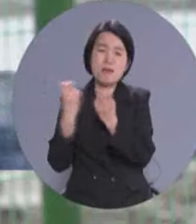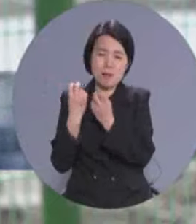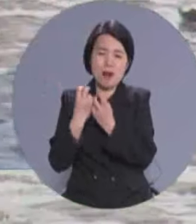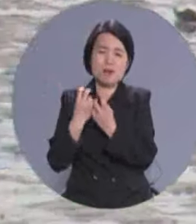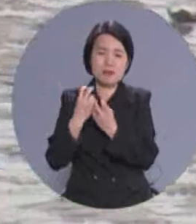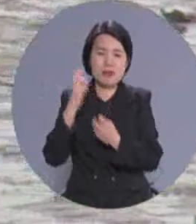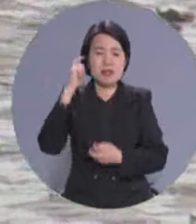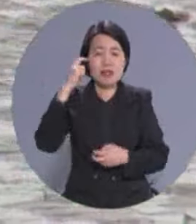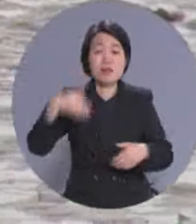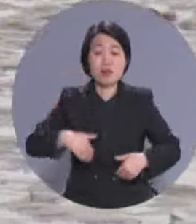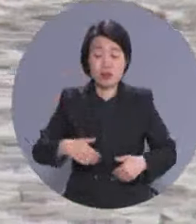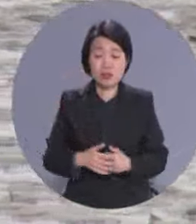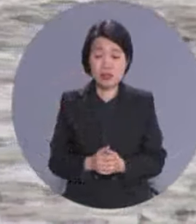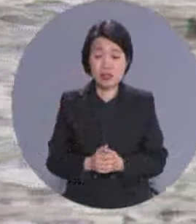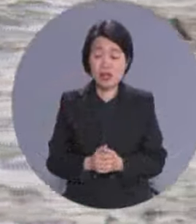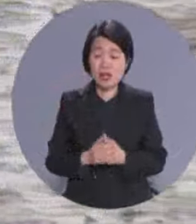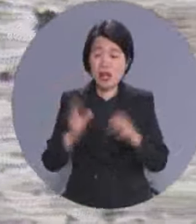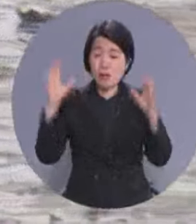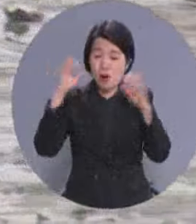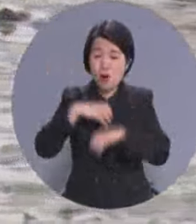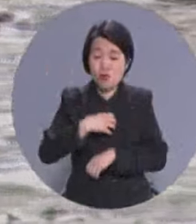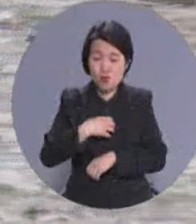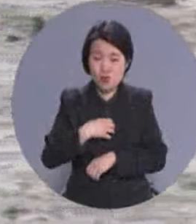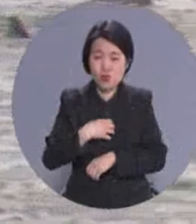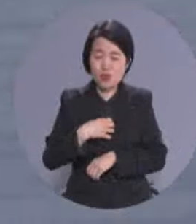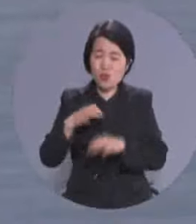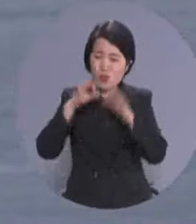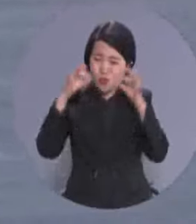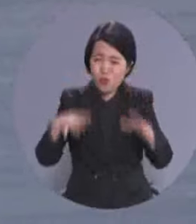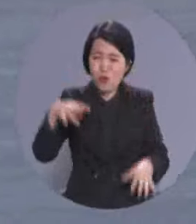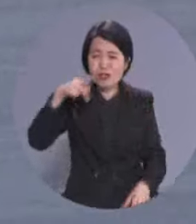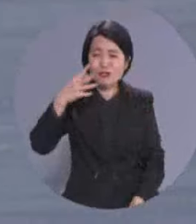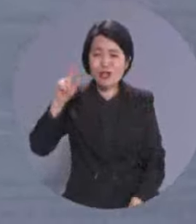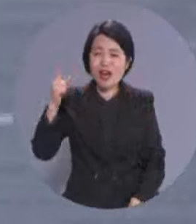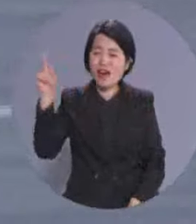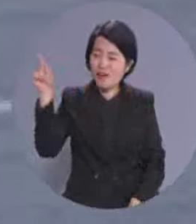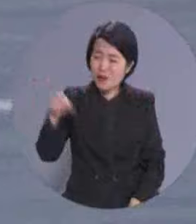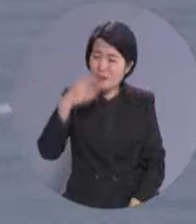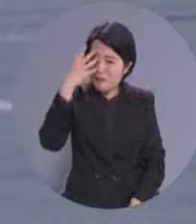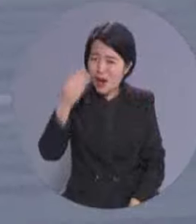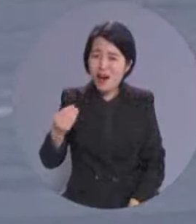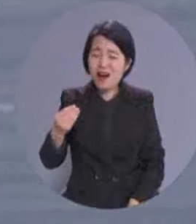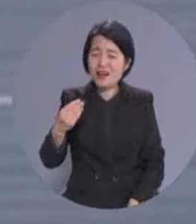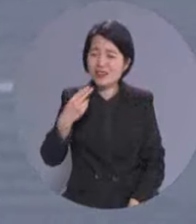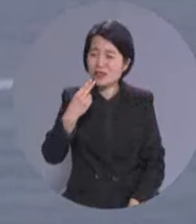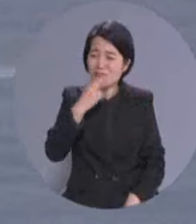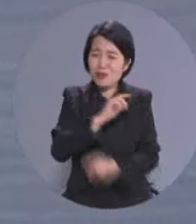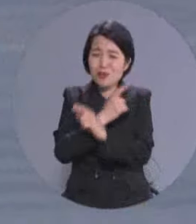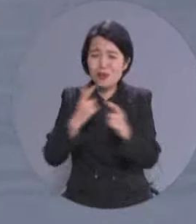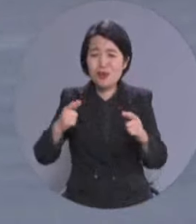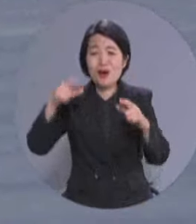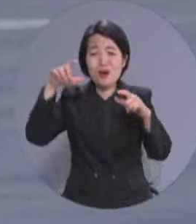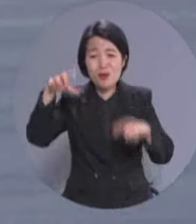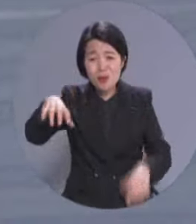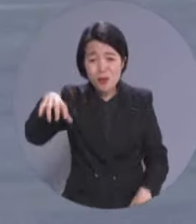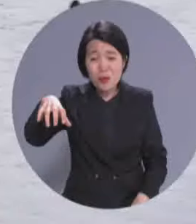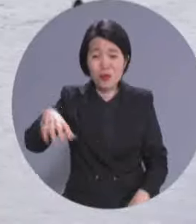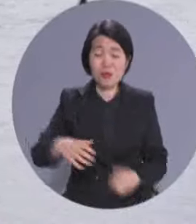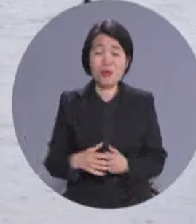좋겠다는 생각을. 멸종 위기종을 비롯해 반가운 수달까지 찾을 만큼 다양한 생명의 보금자리인 남항 철새